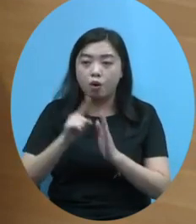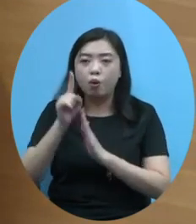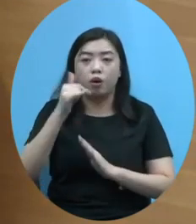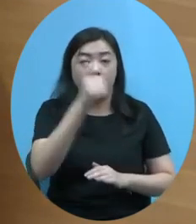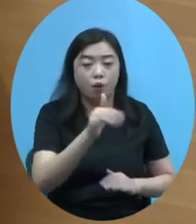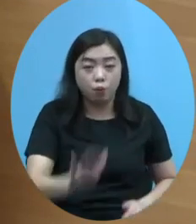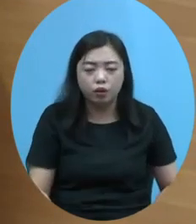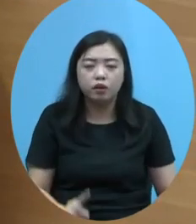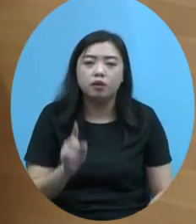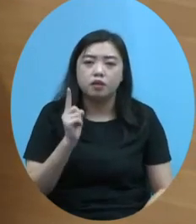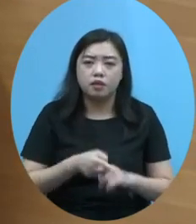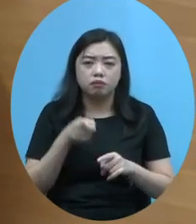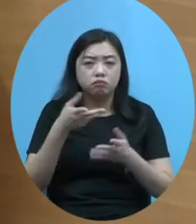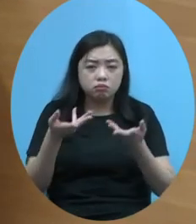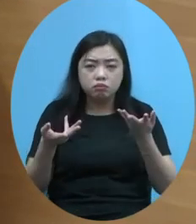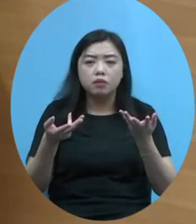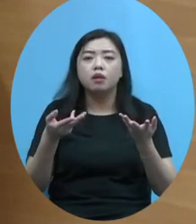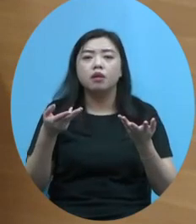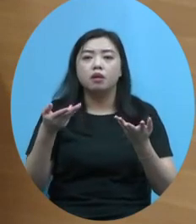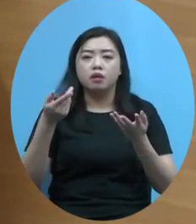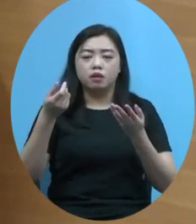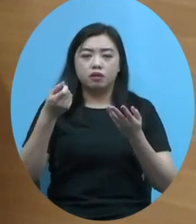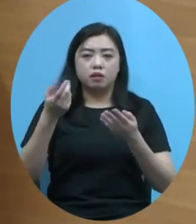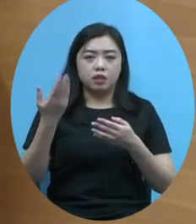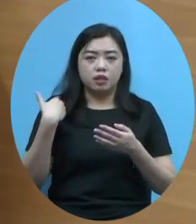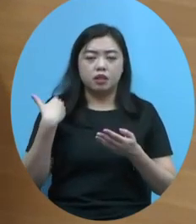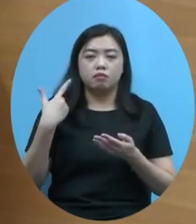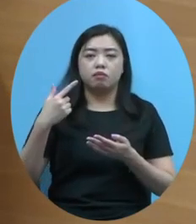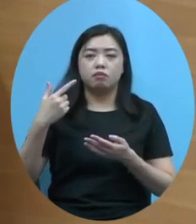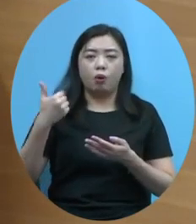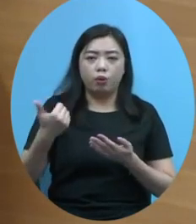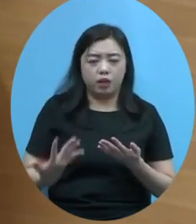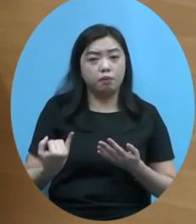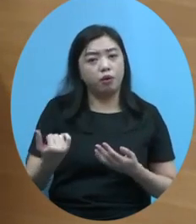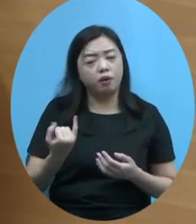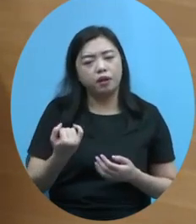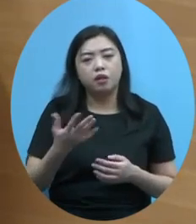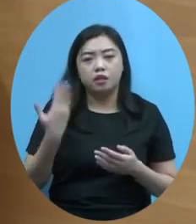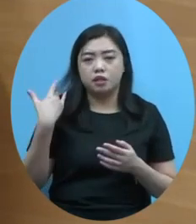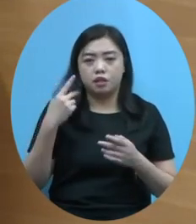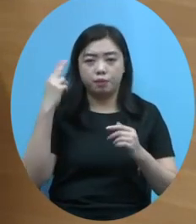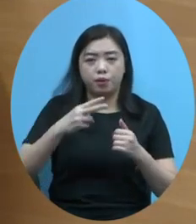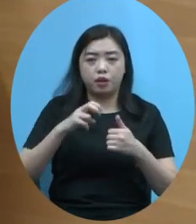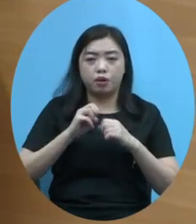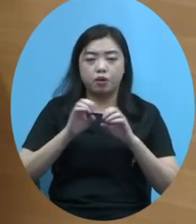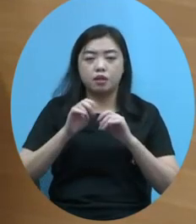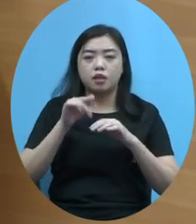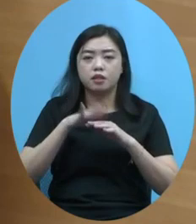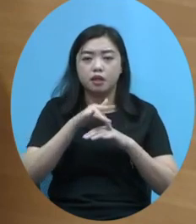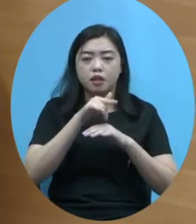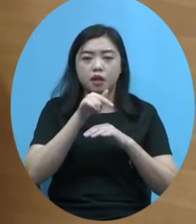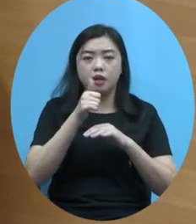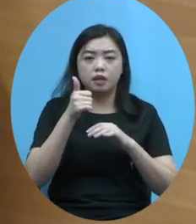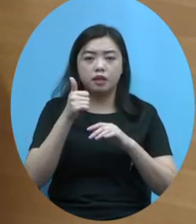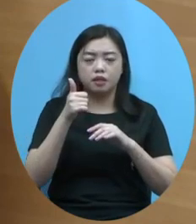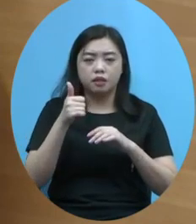其實個成效暫時係咪即係略遜於以前咧？同埋強制檢測公告嗰度，尋日都有啲食肆係咪都係主要都係